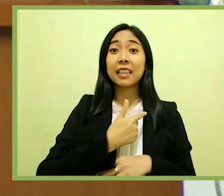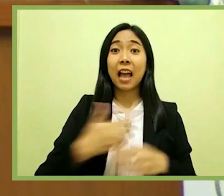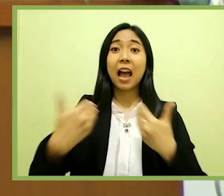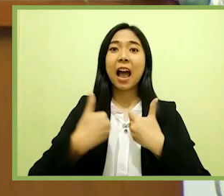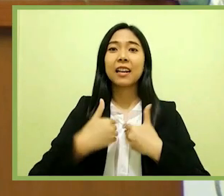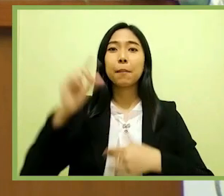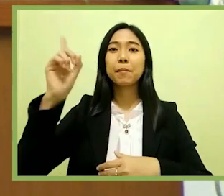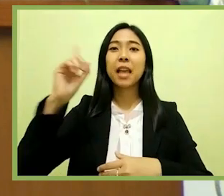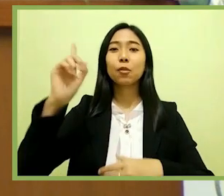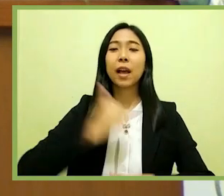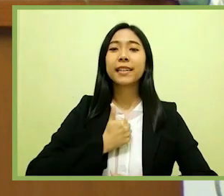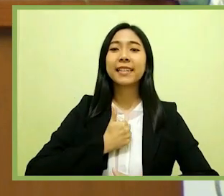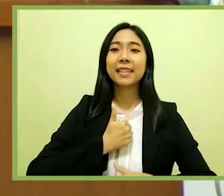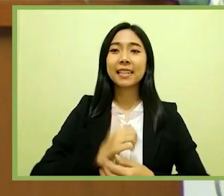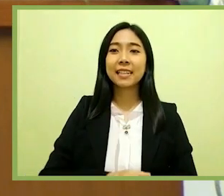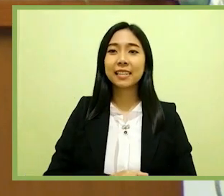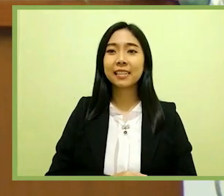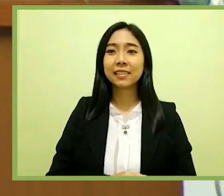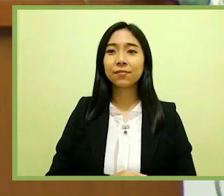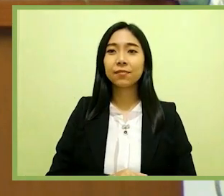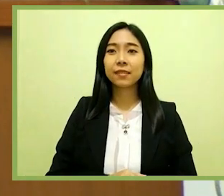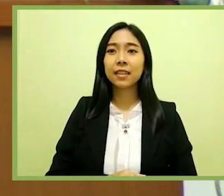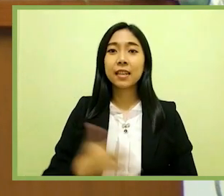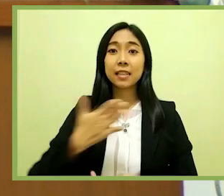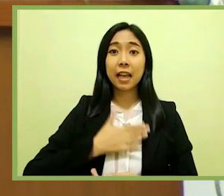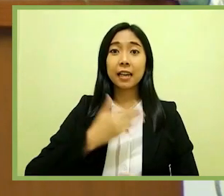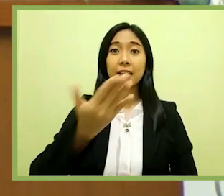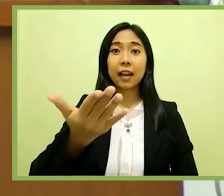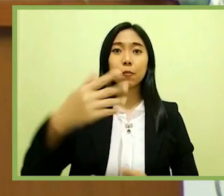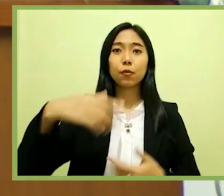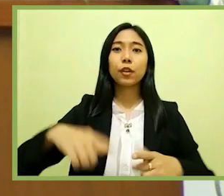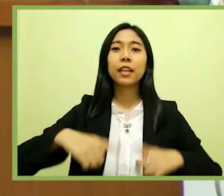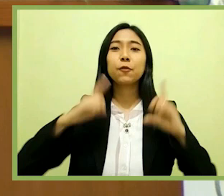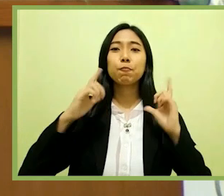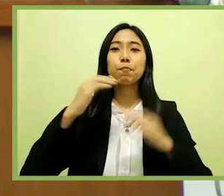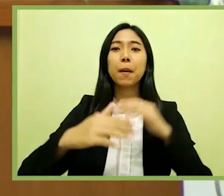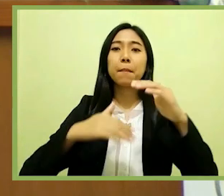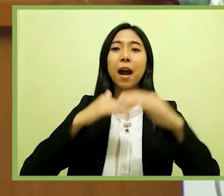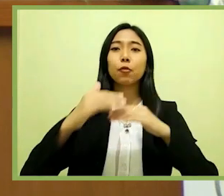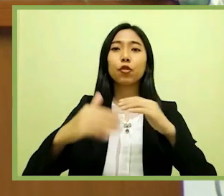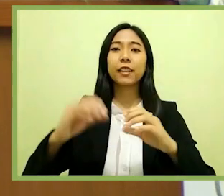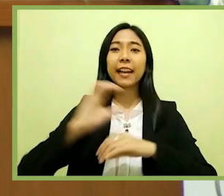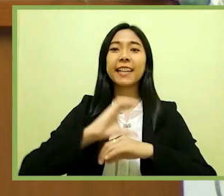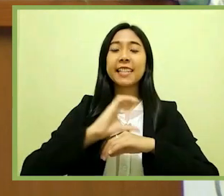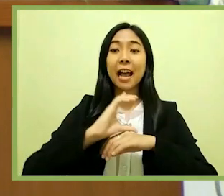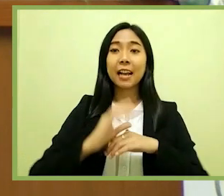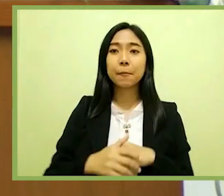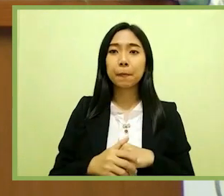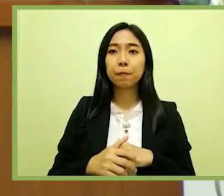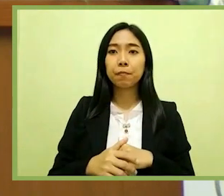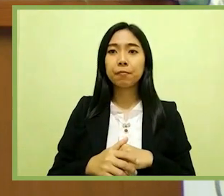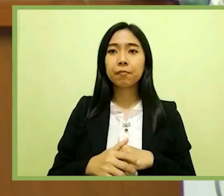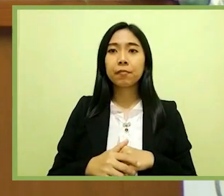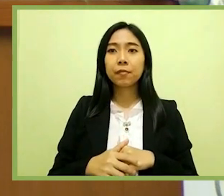menyatukan diri. Mengapa saya dan saudara hidup membangun, hidup bergereja, dan mengapa kita